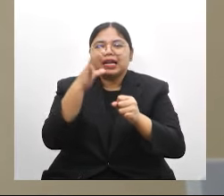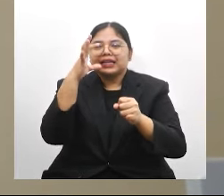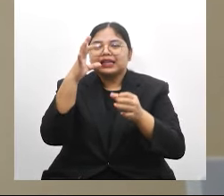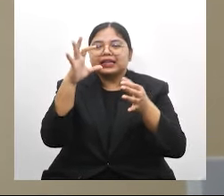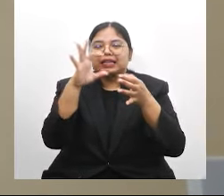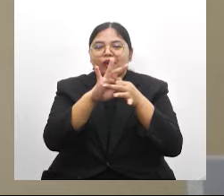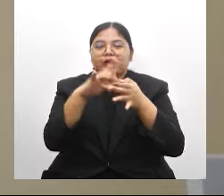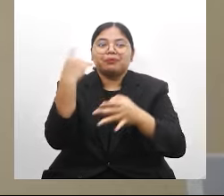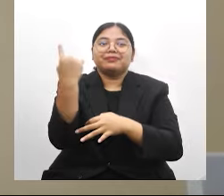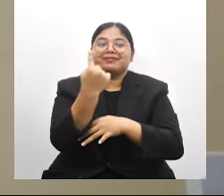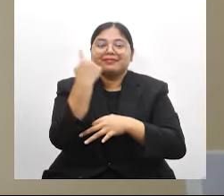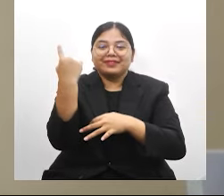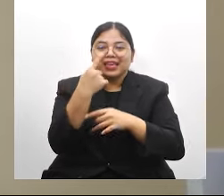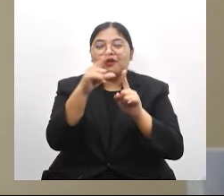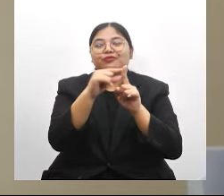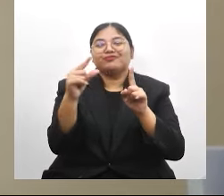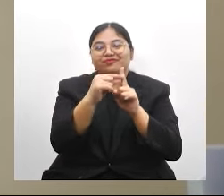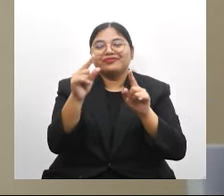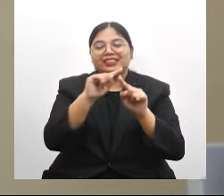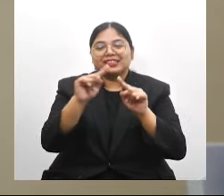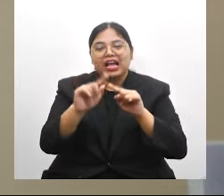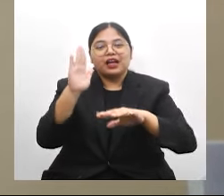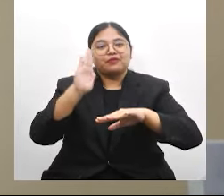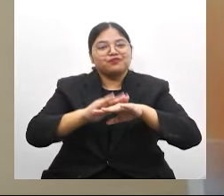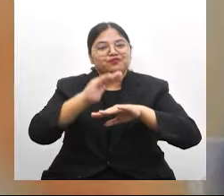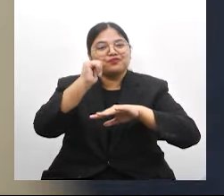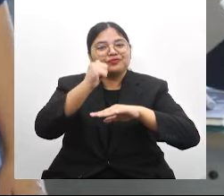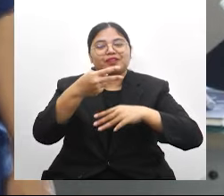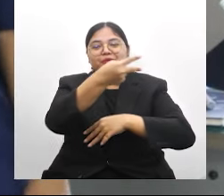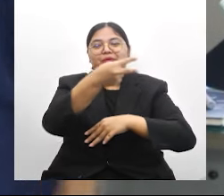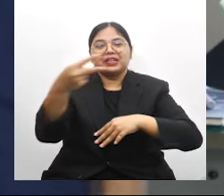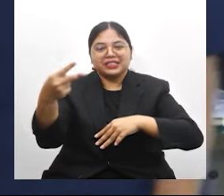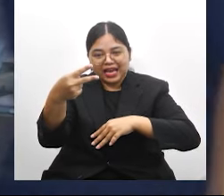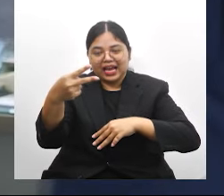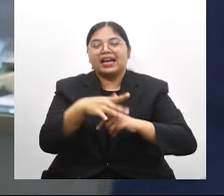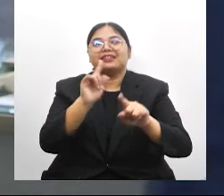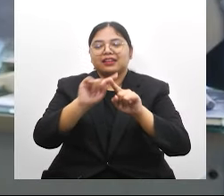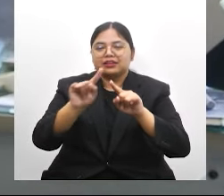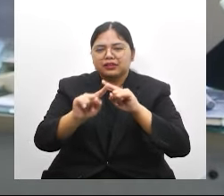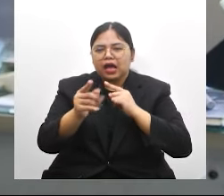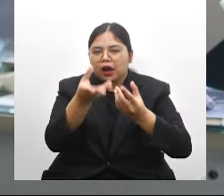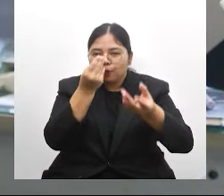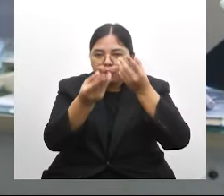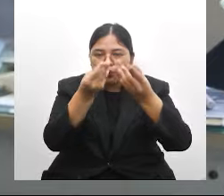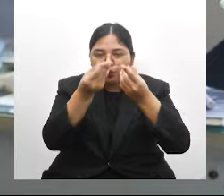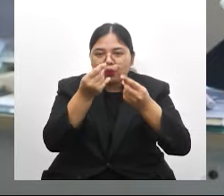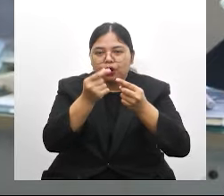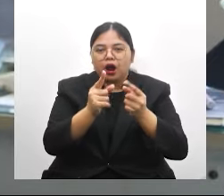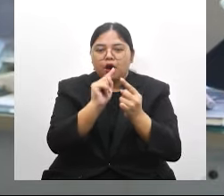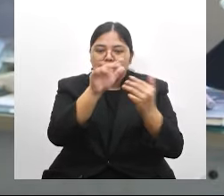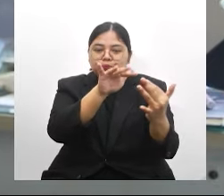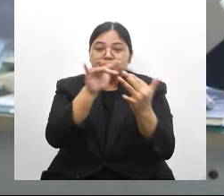ให้ให้นักศึกษาได้มีทักษะในการเรียนรู้ภาษาในการอ่าติดต่อสื่อสารกับชาวต่าง